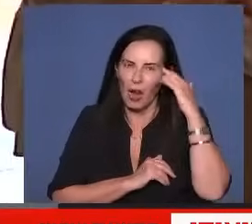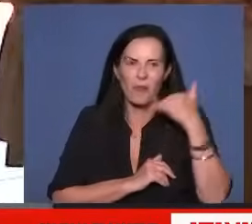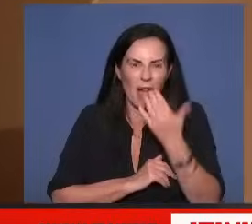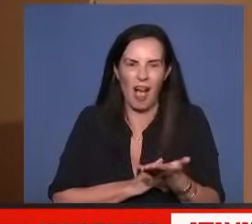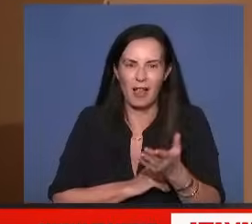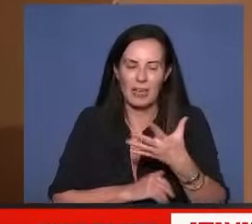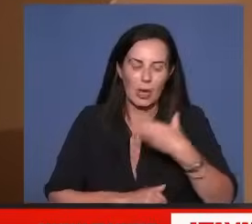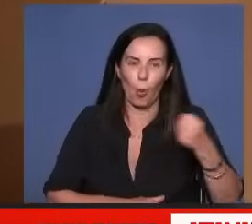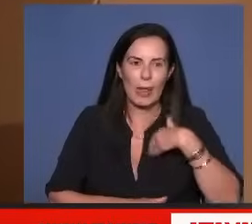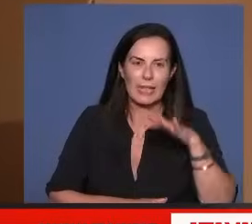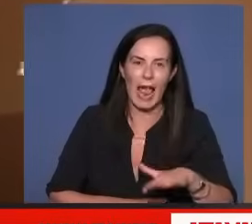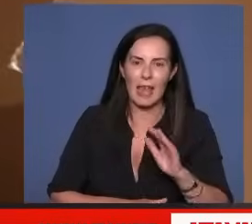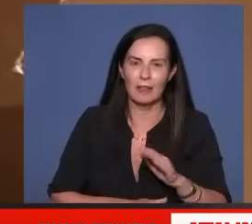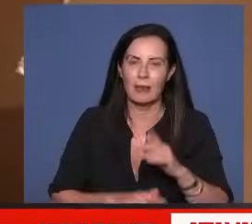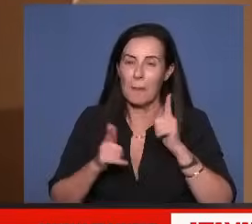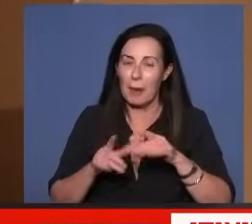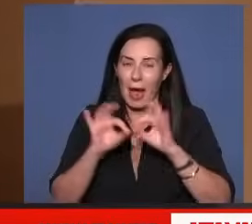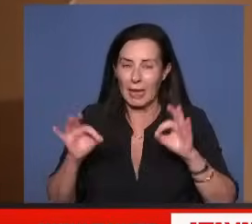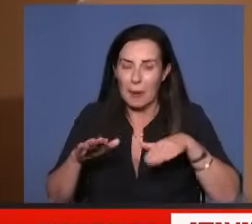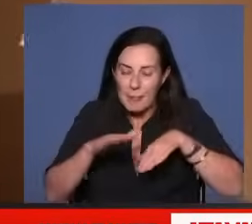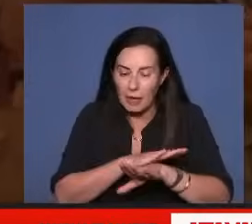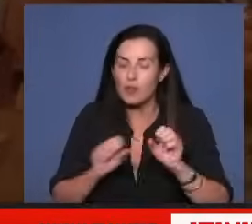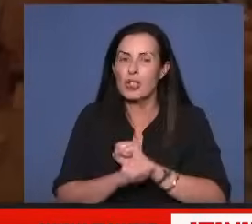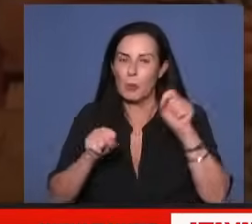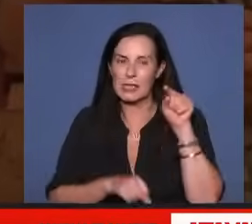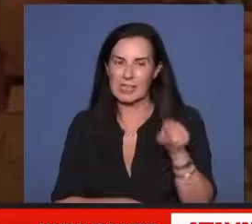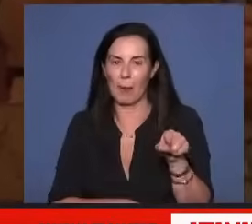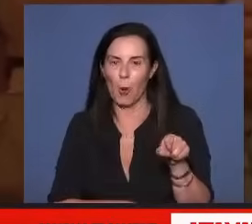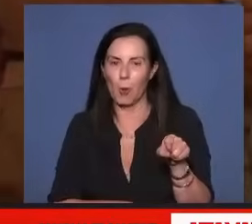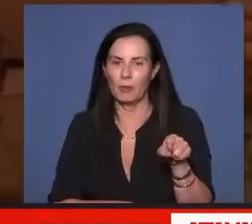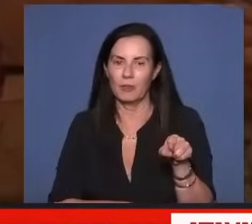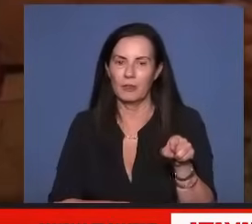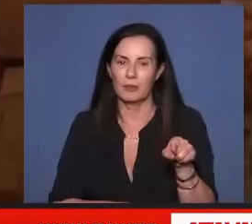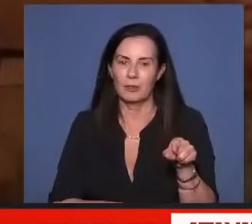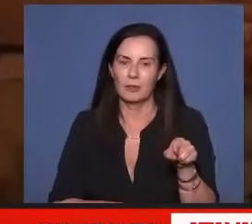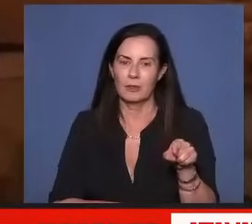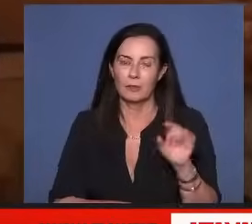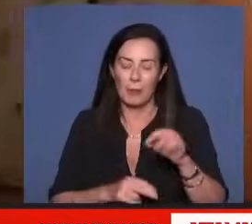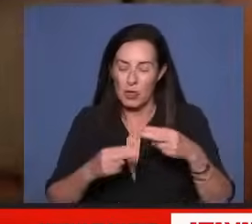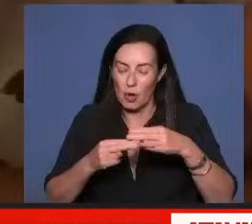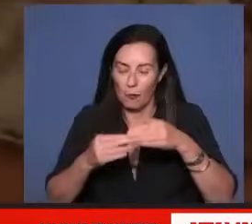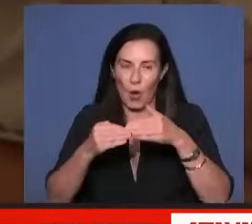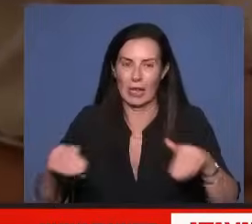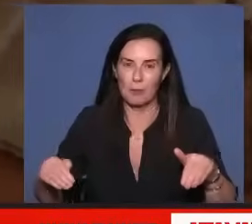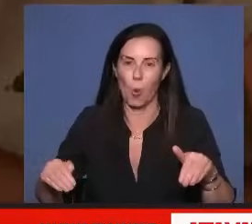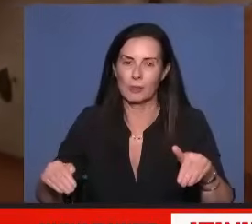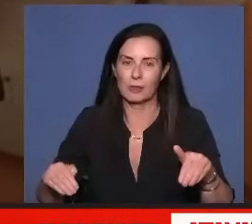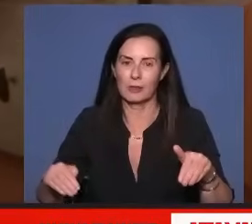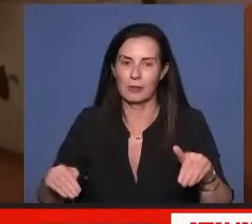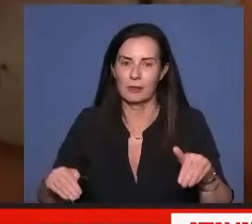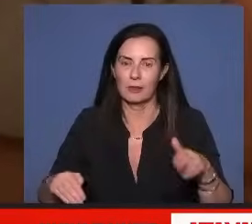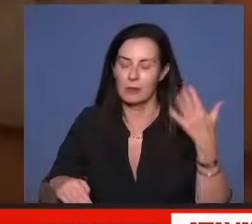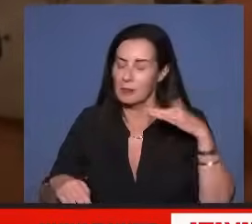יקחו לי איזה ילד. צוק איתן התחיל במנהרה שהתפוצצה פה על גבול הקיבוץ ממש. מלא. זה היה